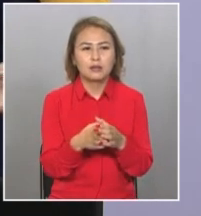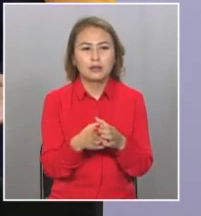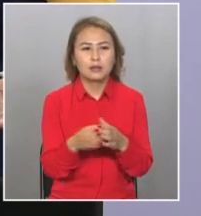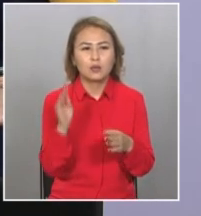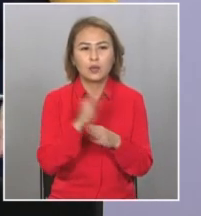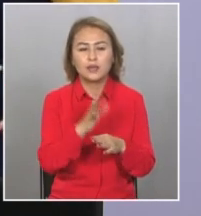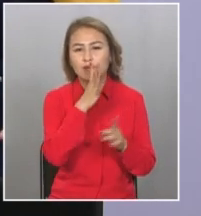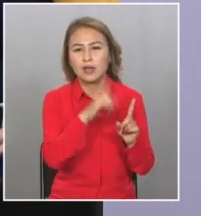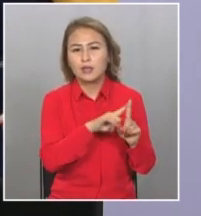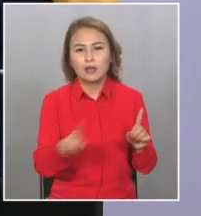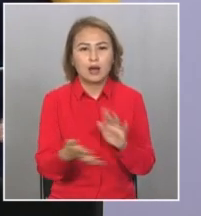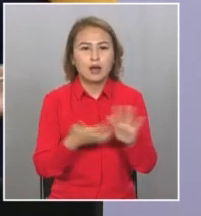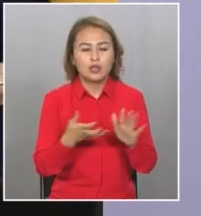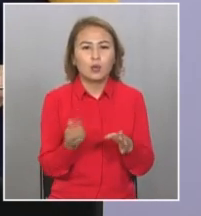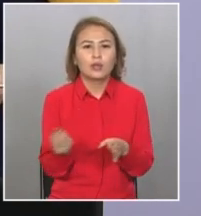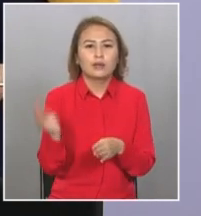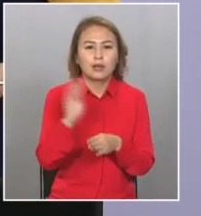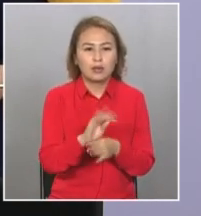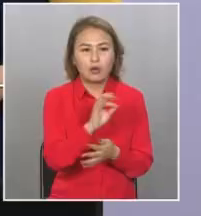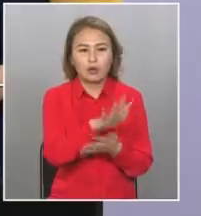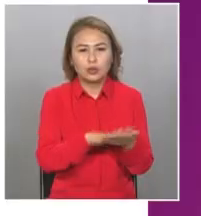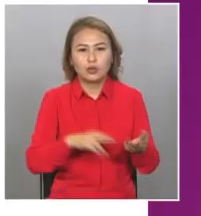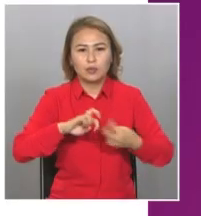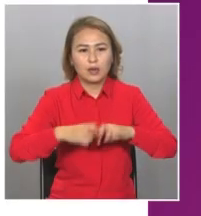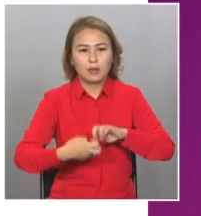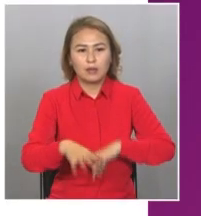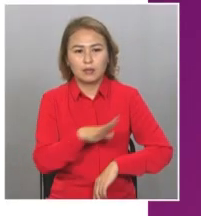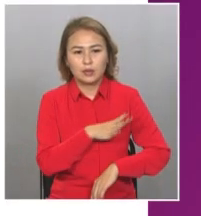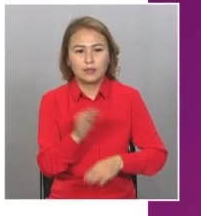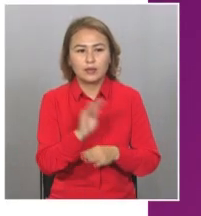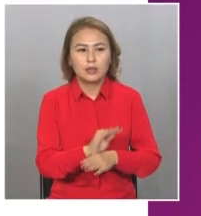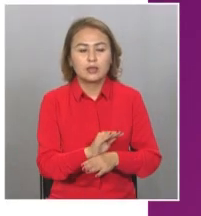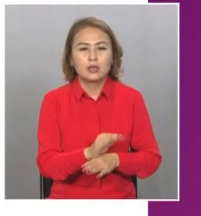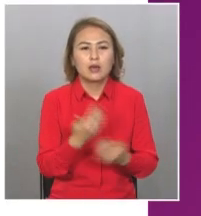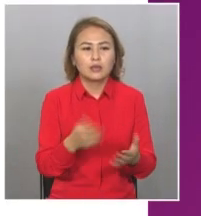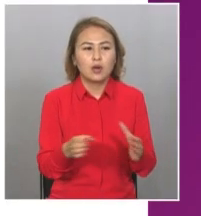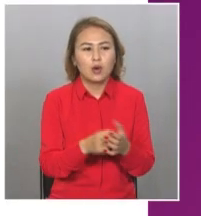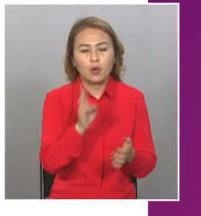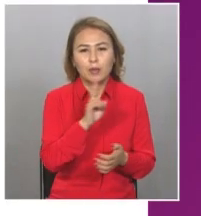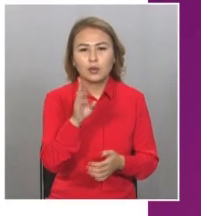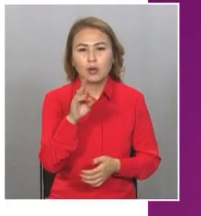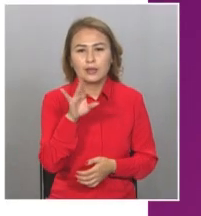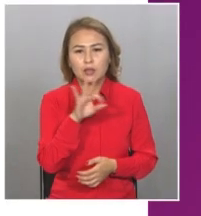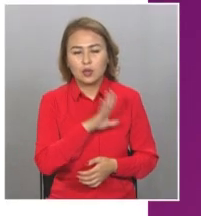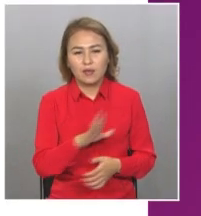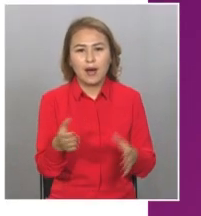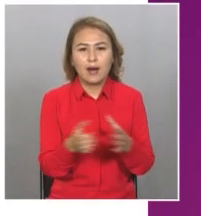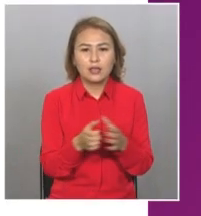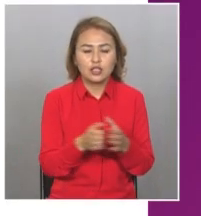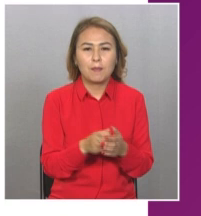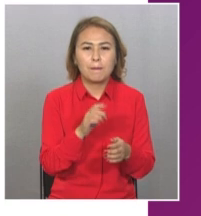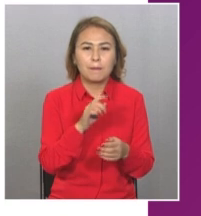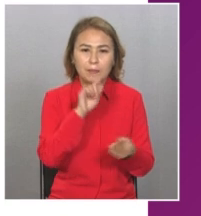Алаш партиясымен осы кезде қайшылық одан әрі қарай ушықты. Партия төрағасы Көлбай Тоғысов алаш партиясына